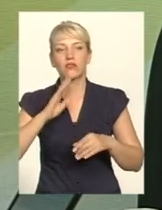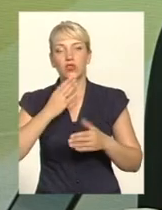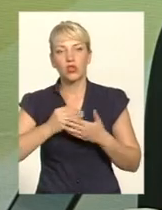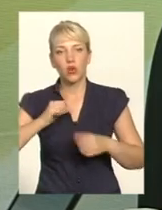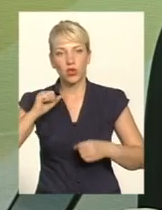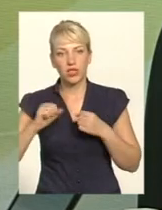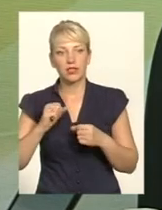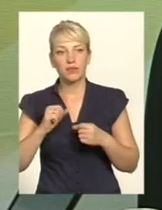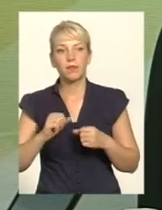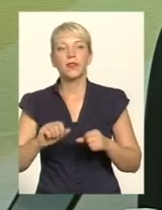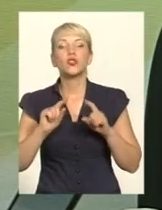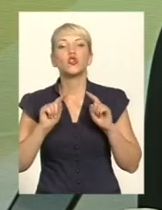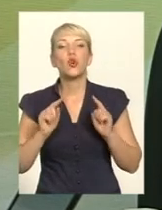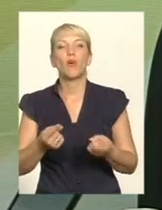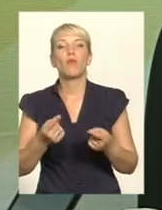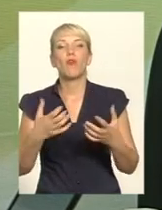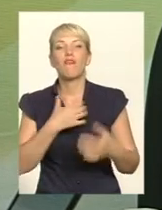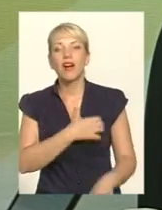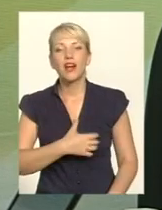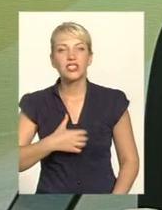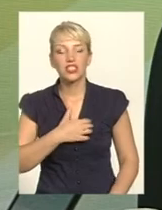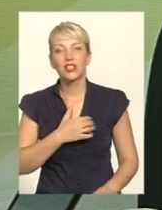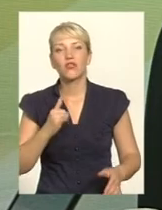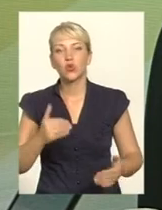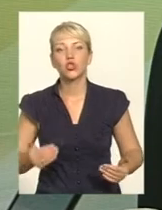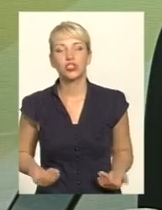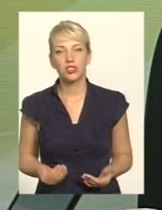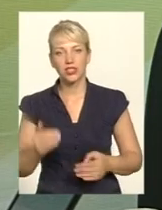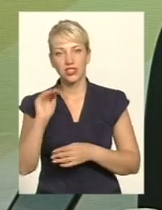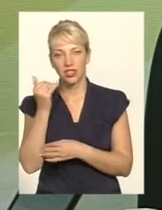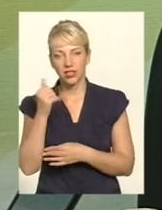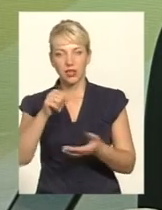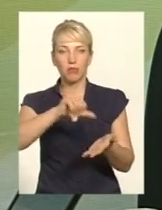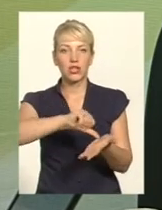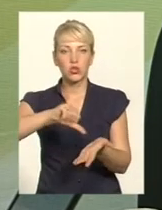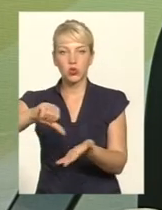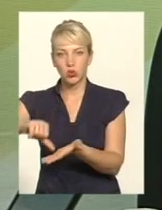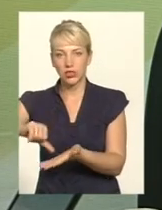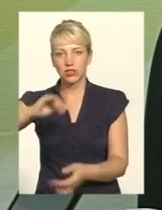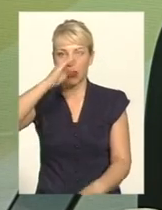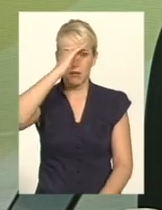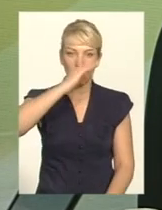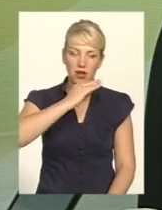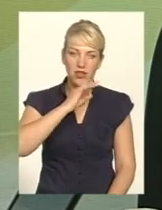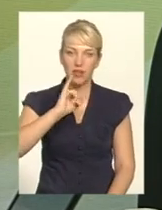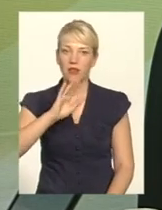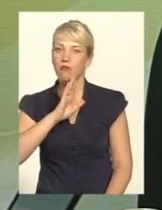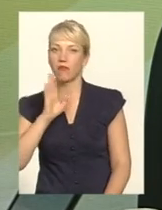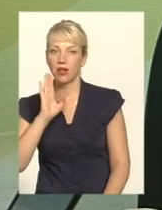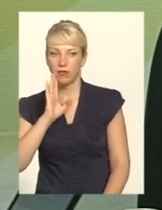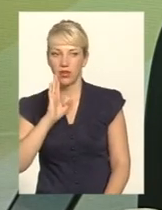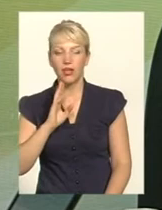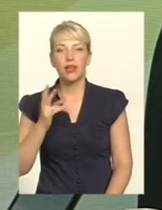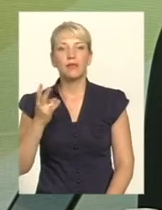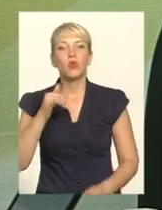того, чому важливі в житті дитини присутність і батька, і матері. В них функції різні. Затямте це собі. От всі, хто